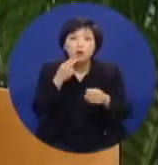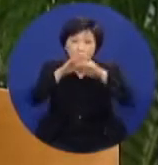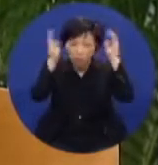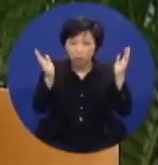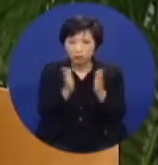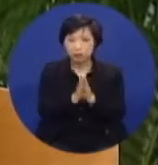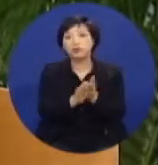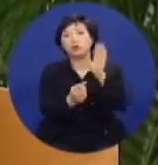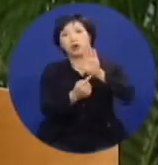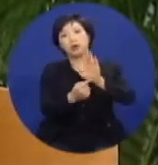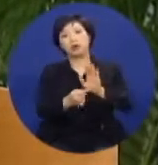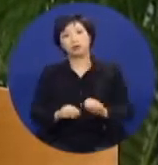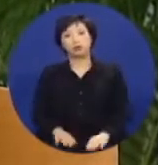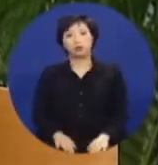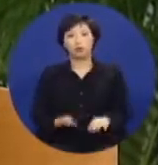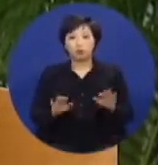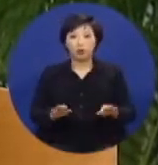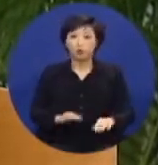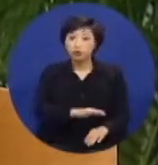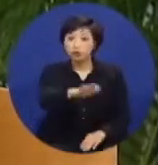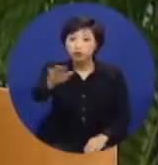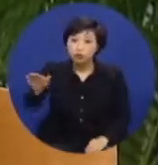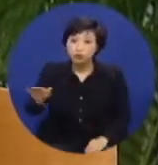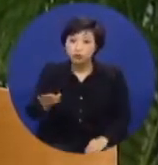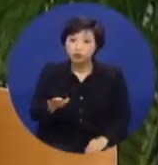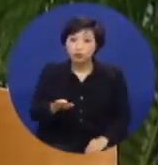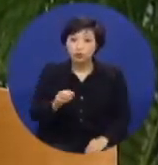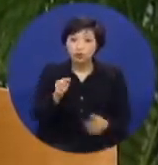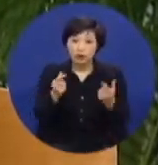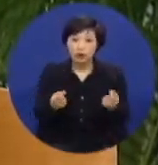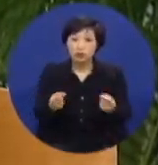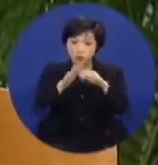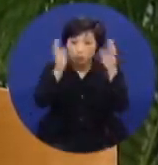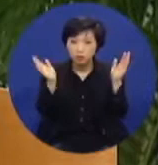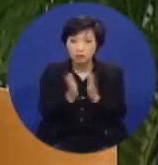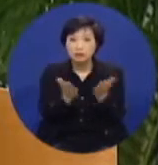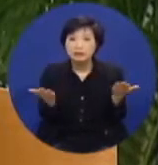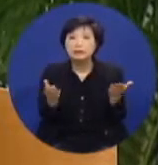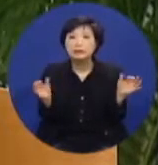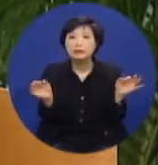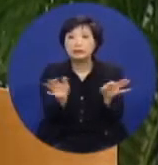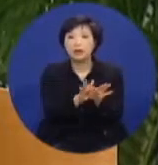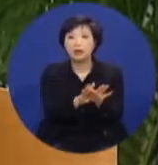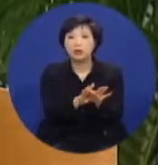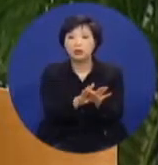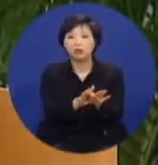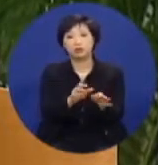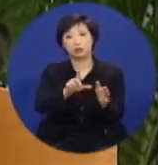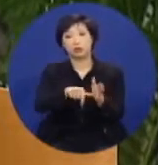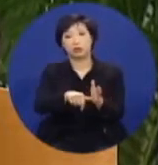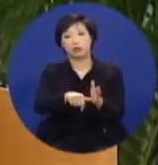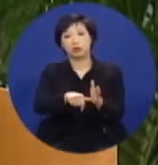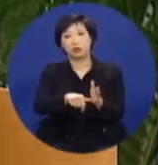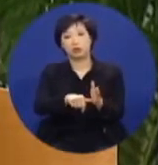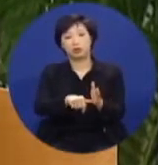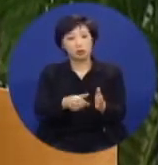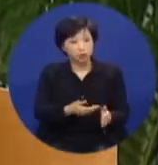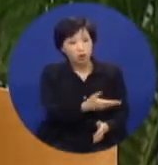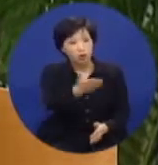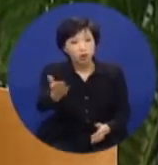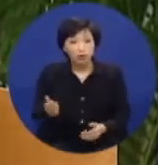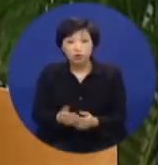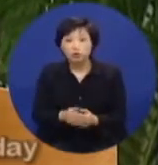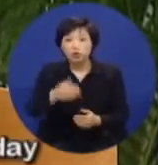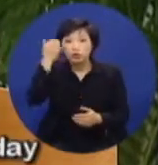것이다 그러므로 이렇게 모든 것이 푹 있고 없어질 때 너희는 업